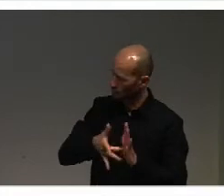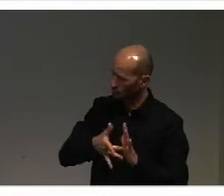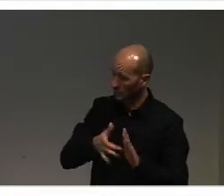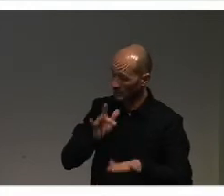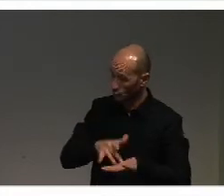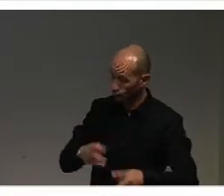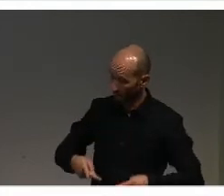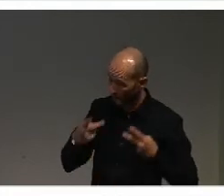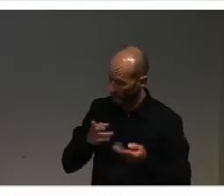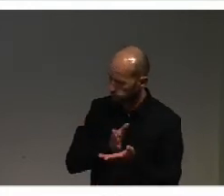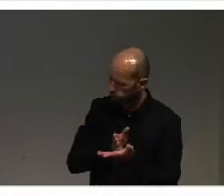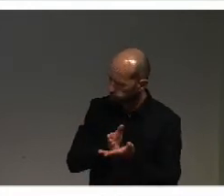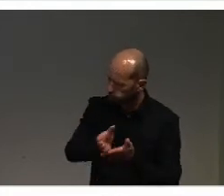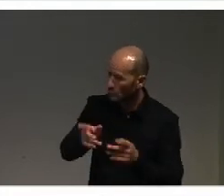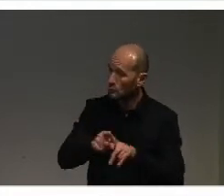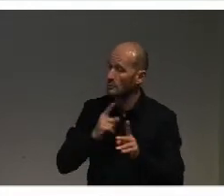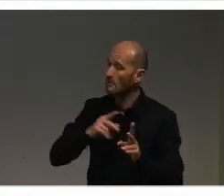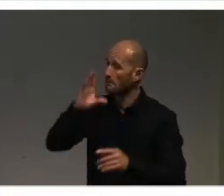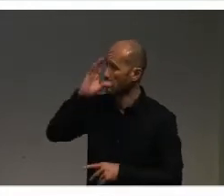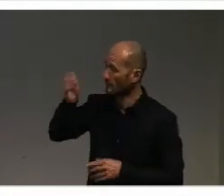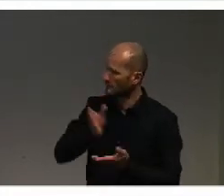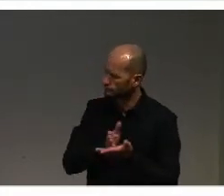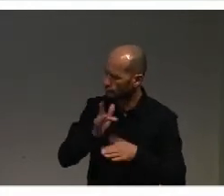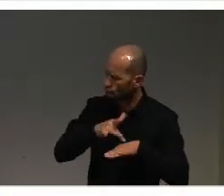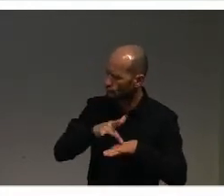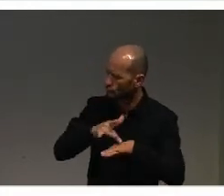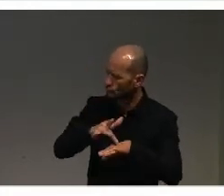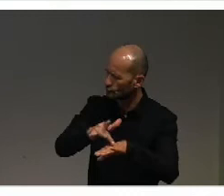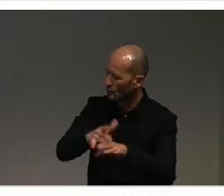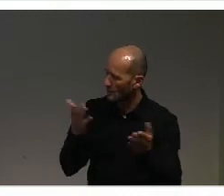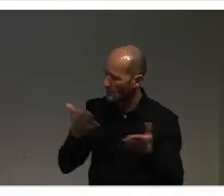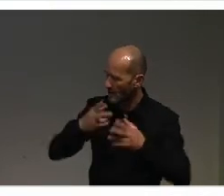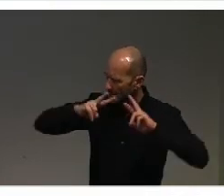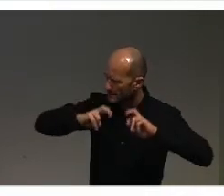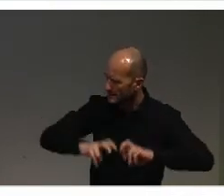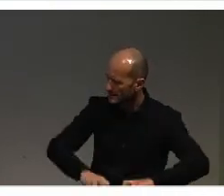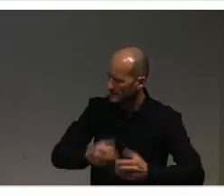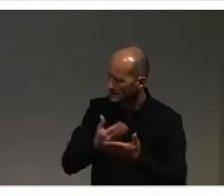vie ou d'un parcours professionnel. Le problème, c'est que cette